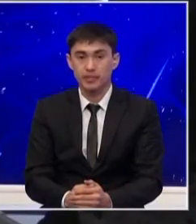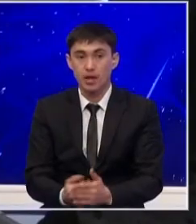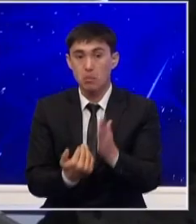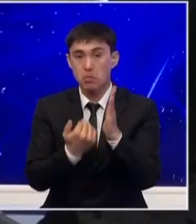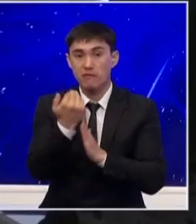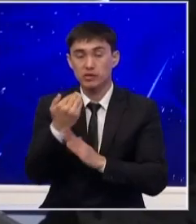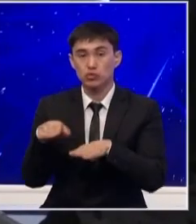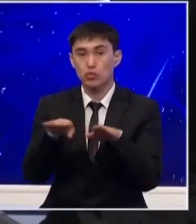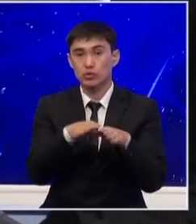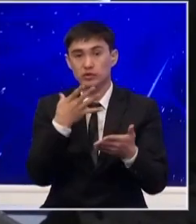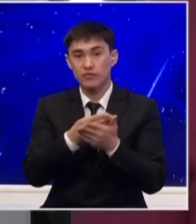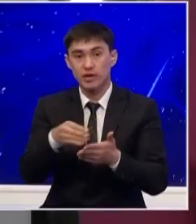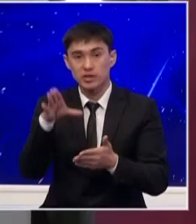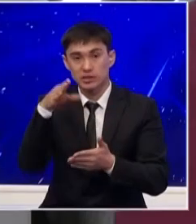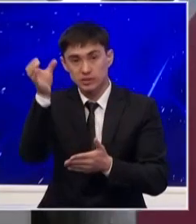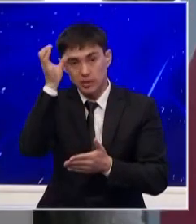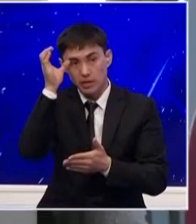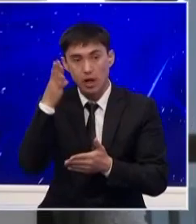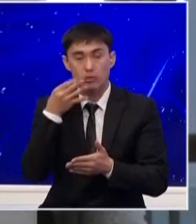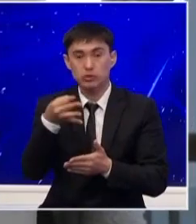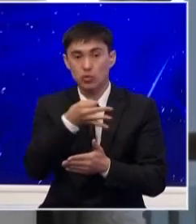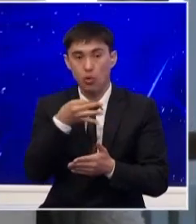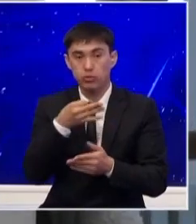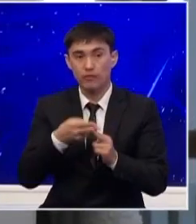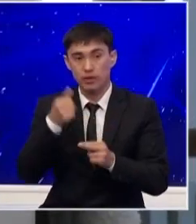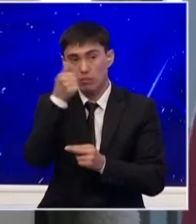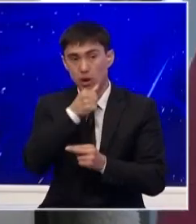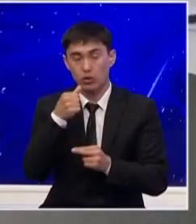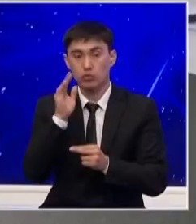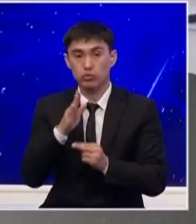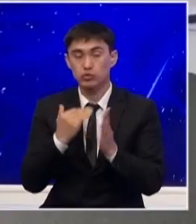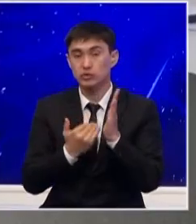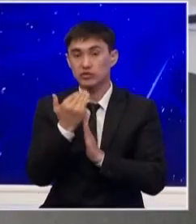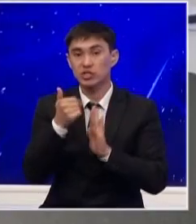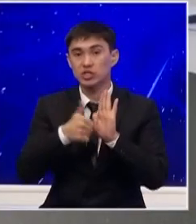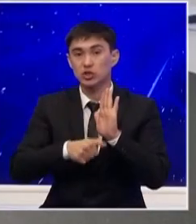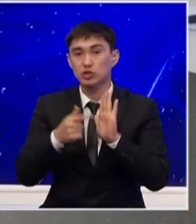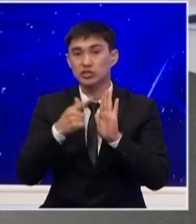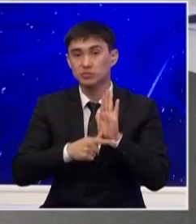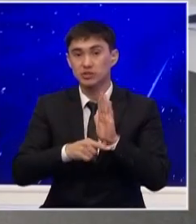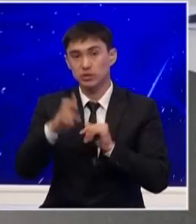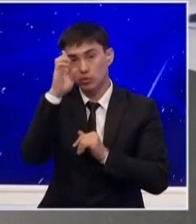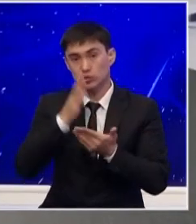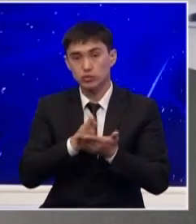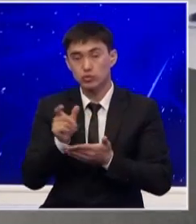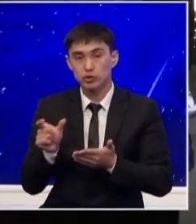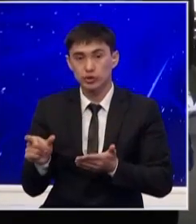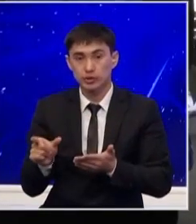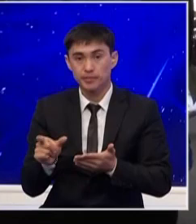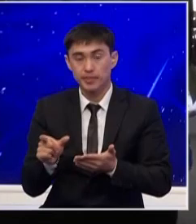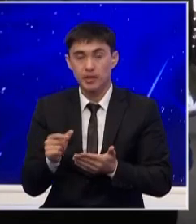Повысить уровень своих навыков и знаний в Алматинской области в этом году намерены свыше 670 государственных